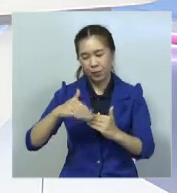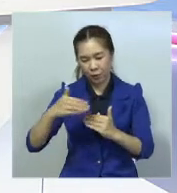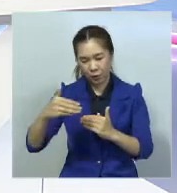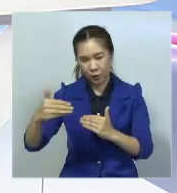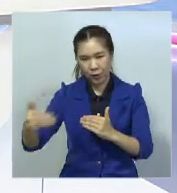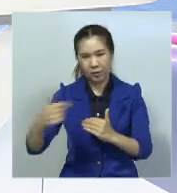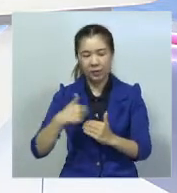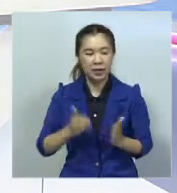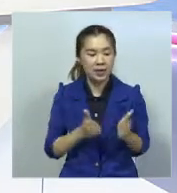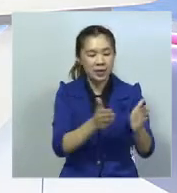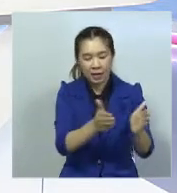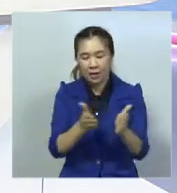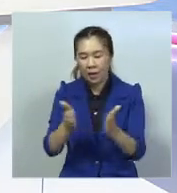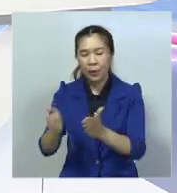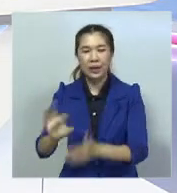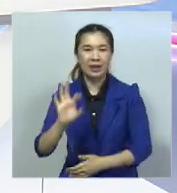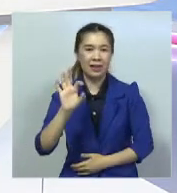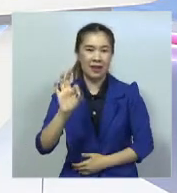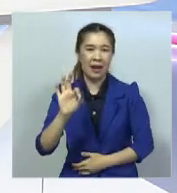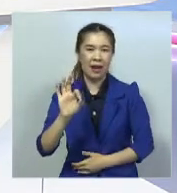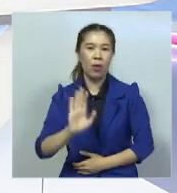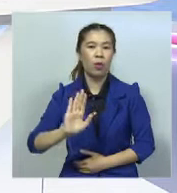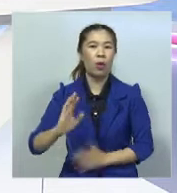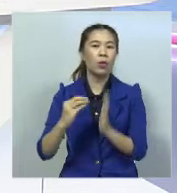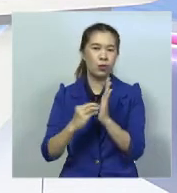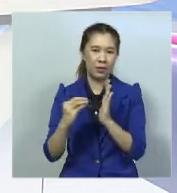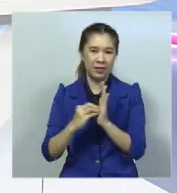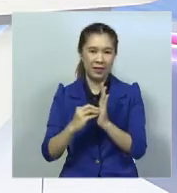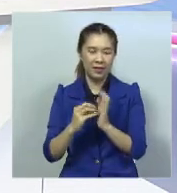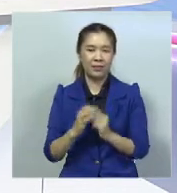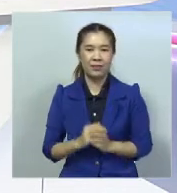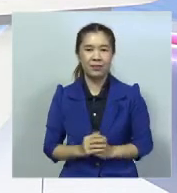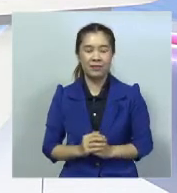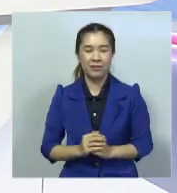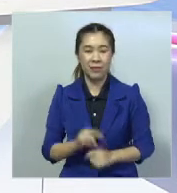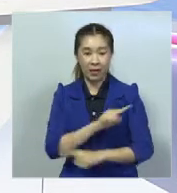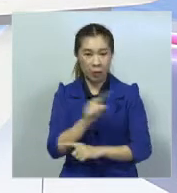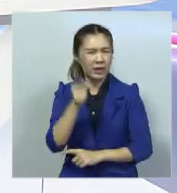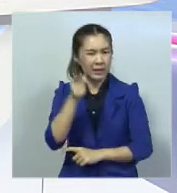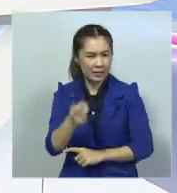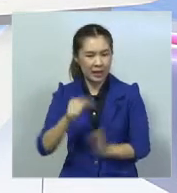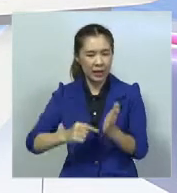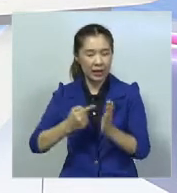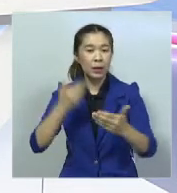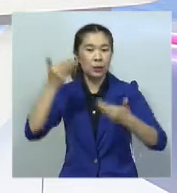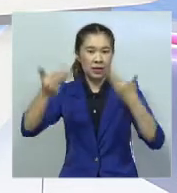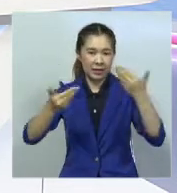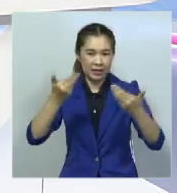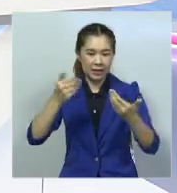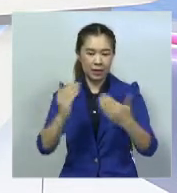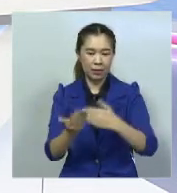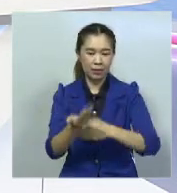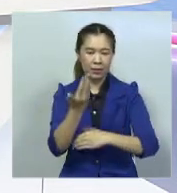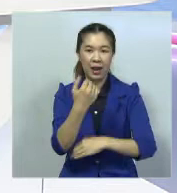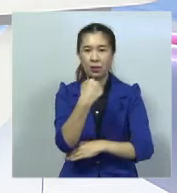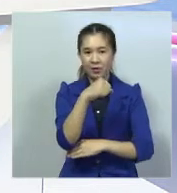คะซึ่งจะเป็นไปตามเส้นทาง9เส้นทางในพื้นที่กรุงเทพมหานครในขณะที่วันจริงก็จะเริ่มกิจกรรมการปั่นจักรยานในเวลา